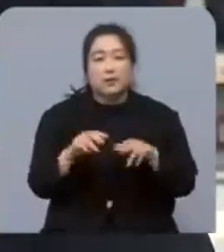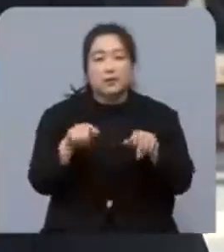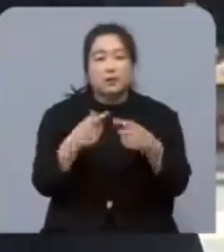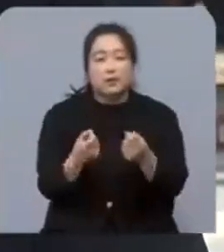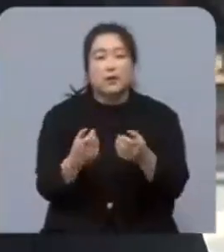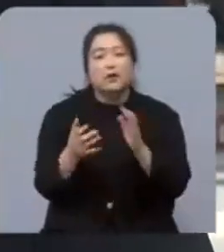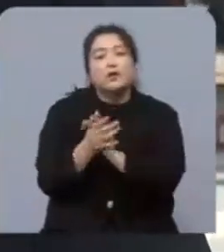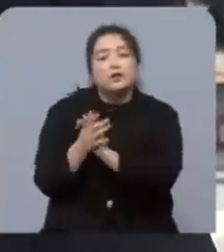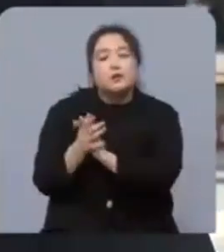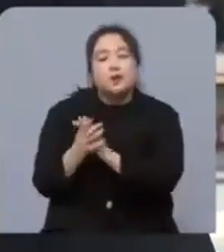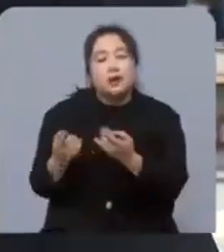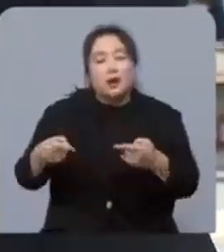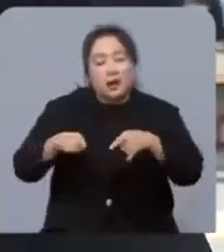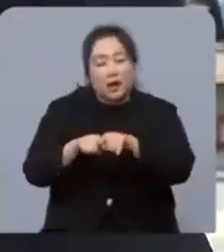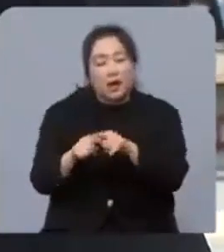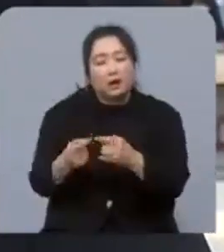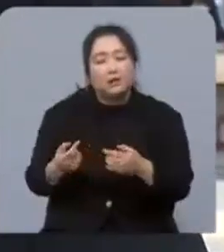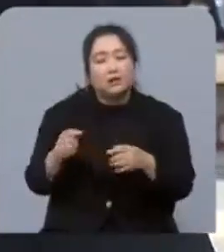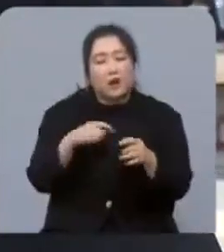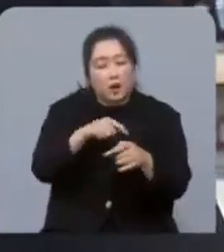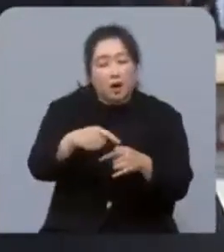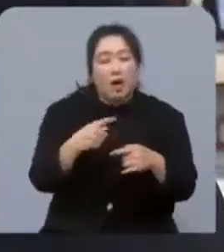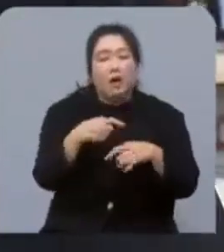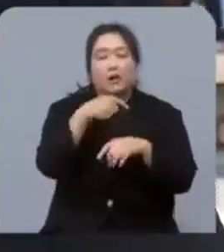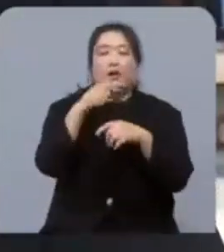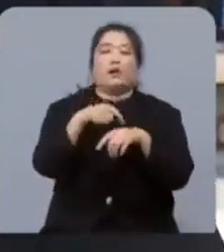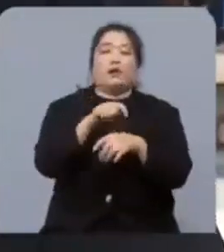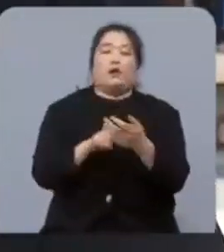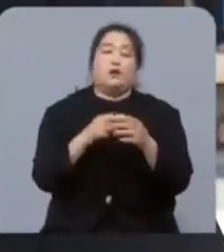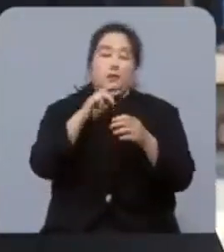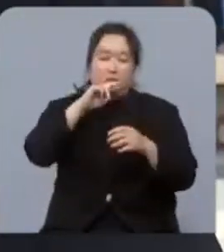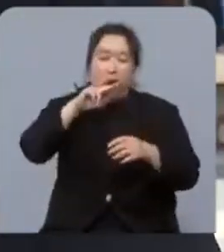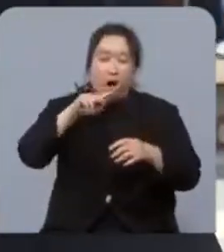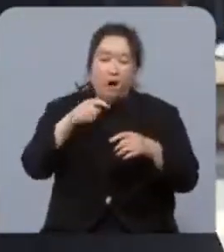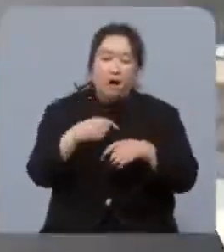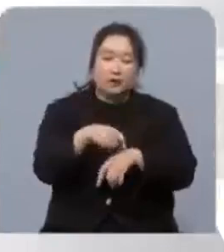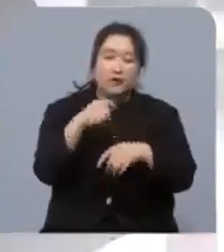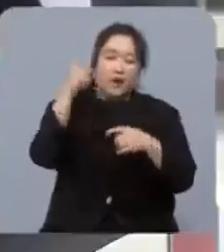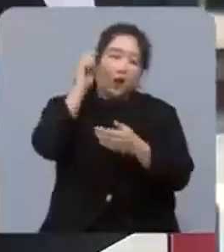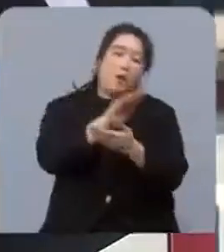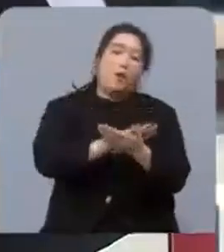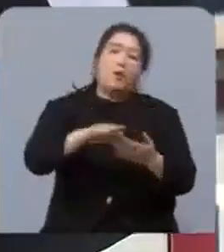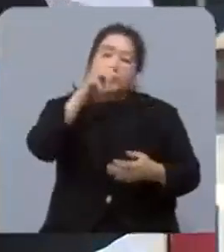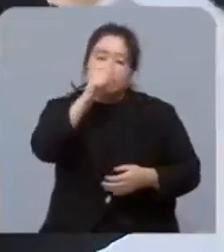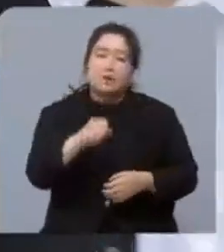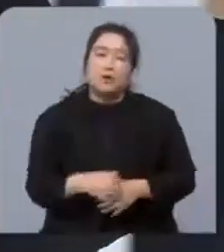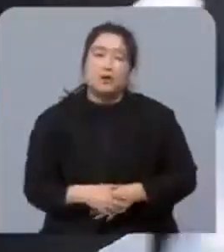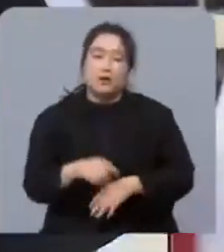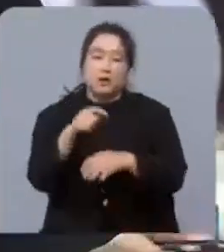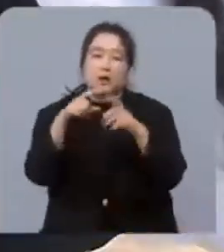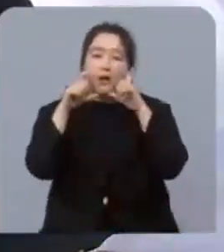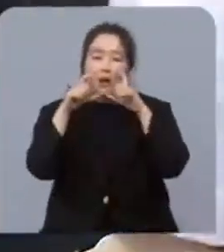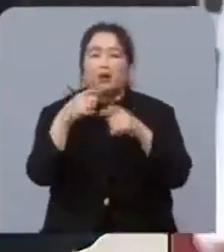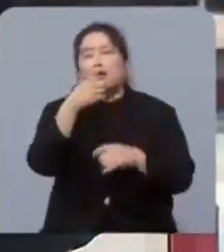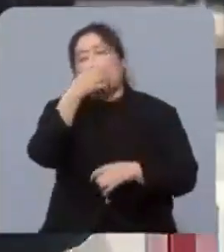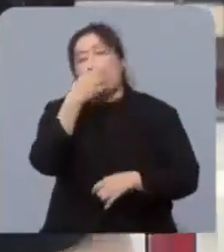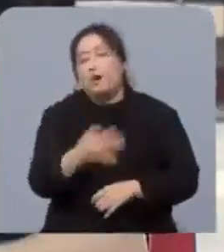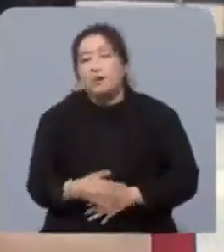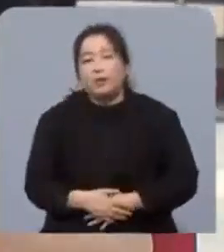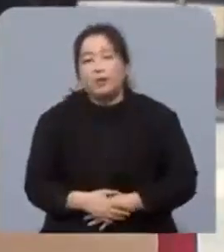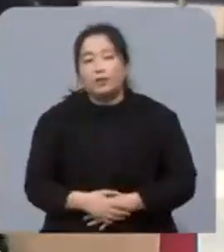우리 친구들하고 같이 올리나 가슴이 뻥 뚫리는 것이 너무 시원하고 좋아요. 마스크 쓰고 다니는 게 너무너무